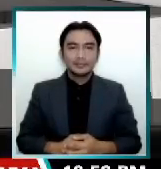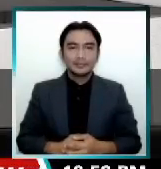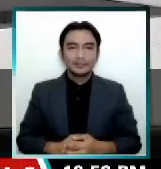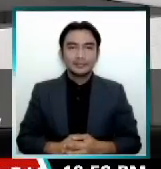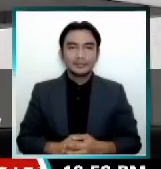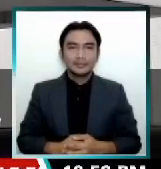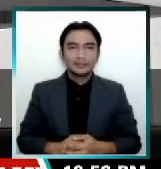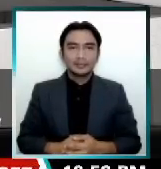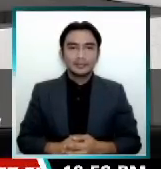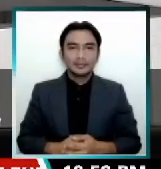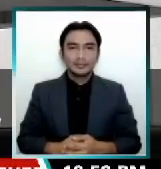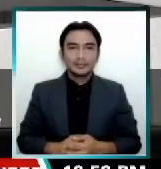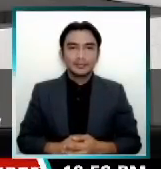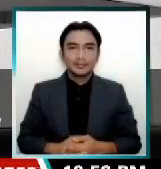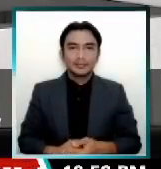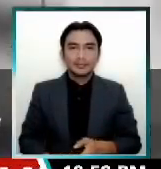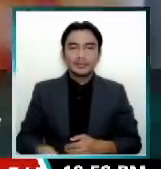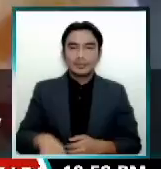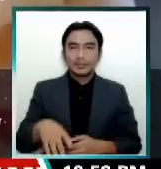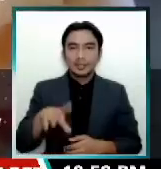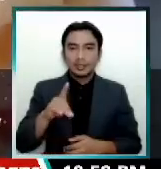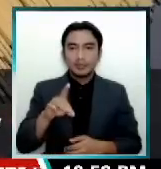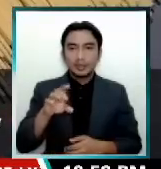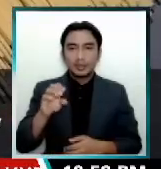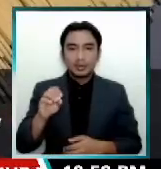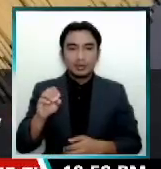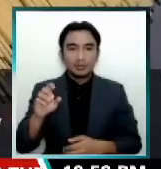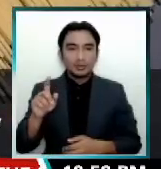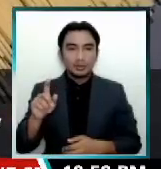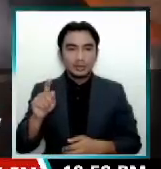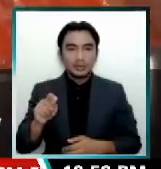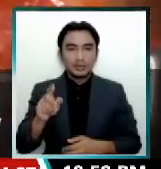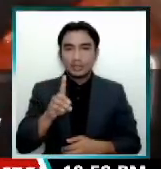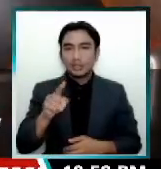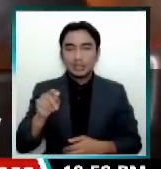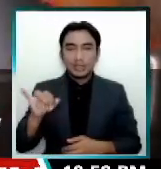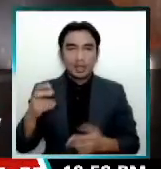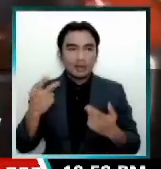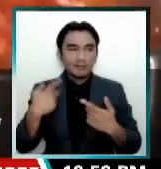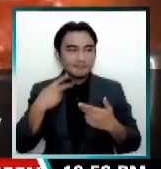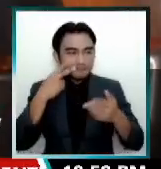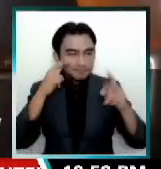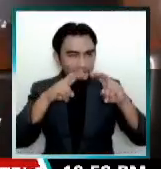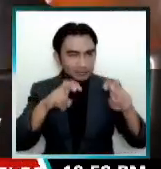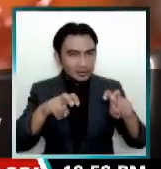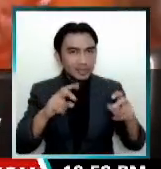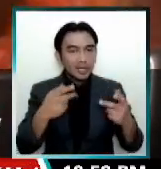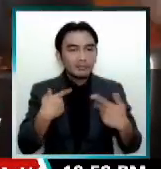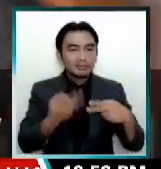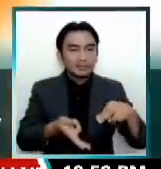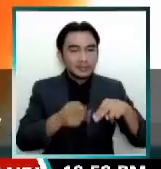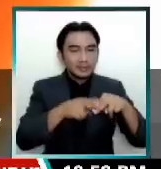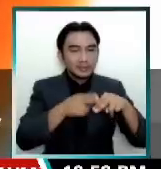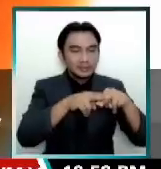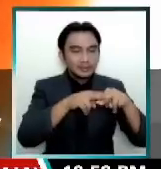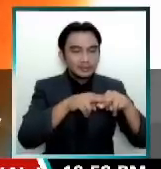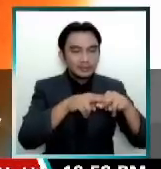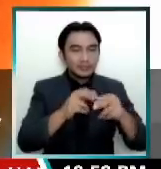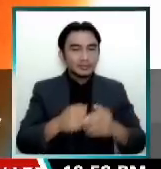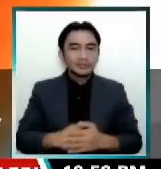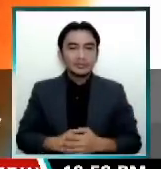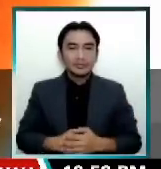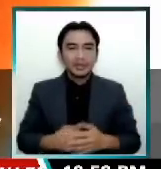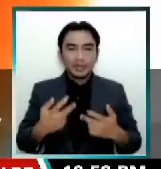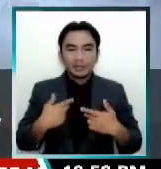Pinag-aaralan pa raw ng Department of Trade and Industry ang hiling na taas presyo sa 55 produkto ng ilang manufacturer. Kabilang dyan